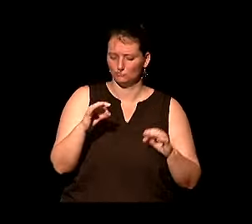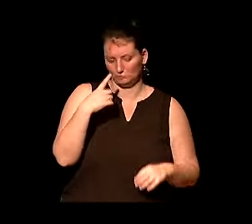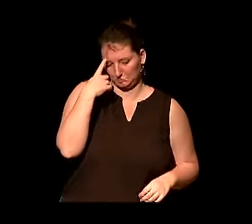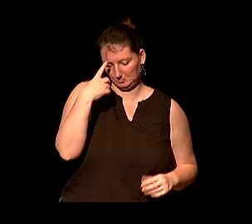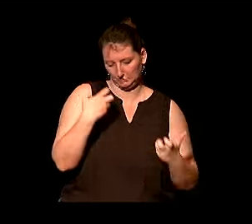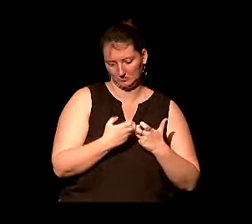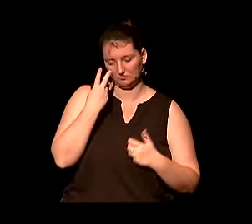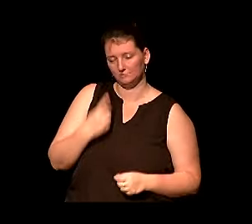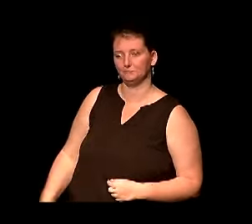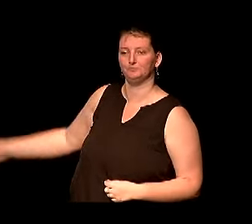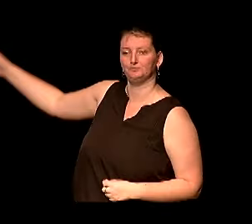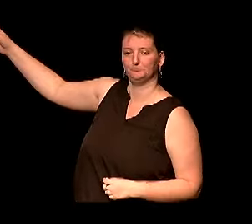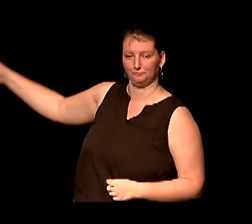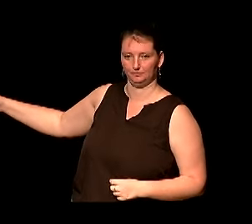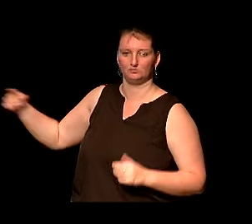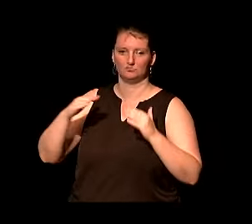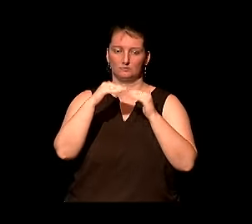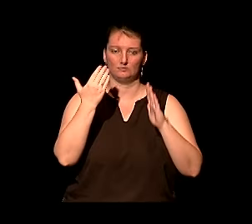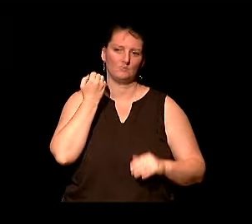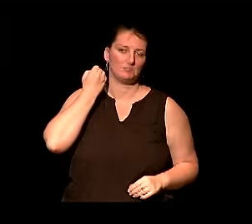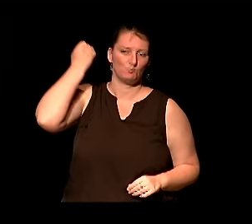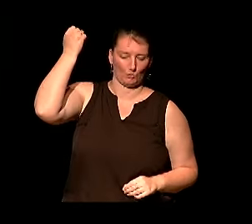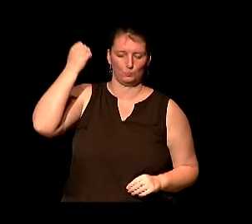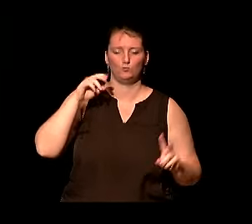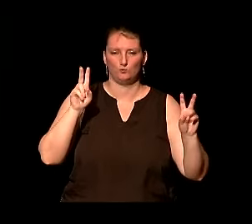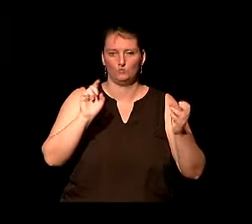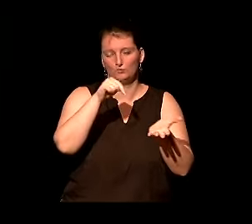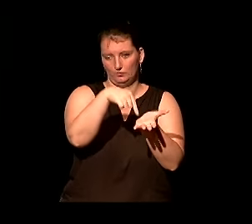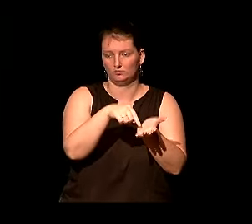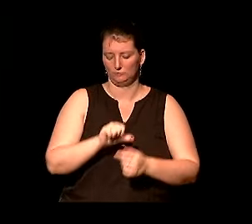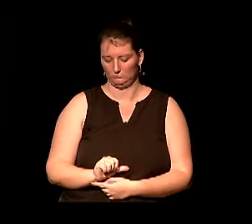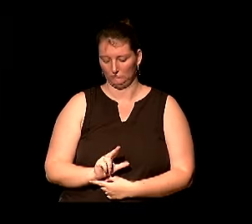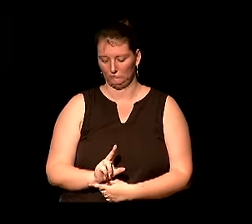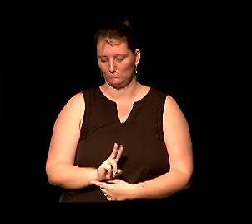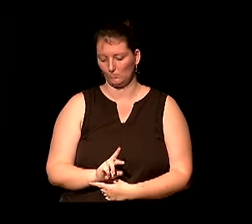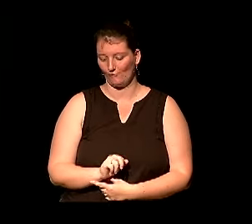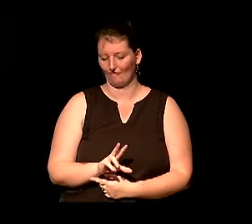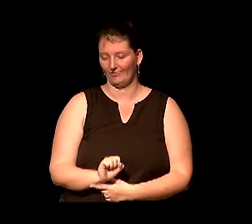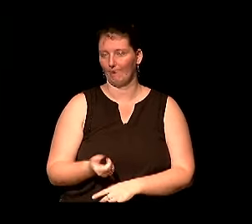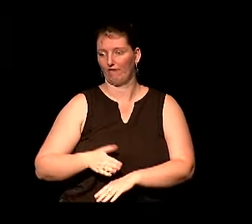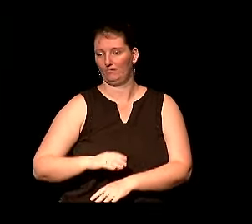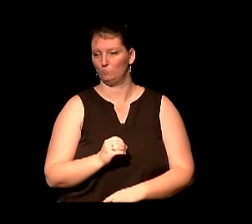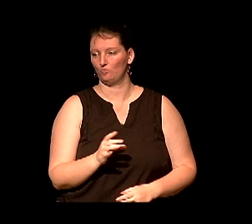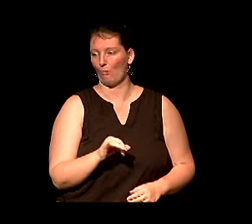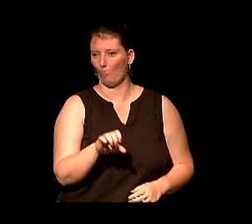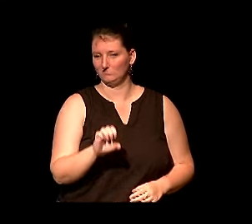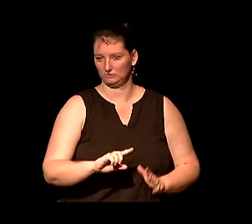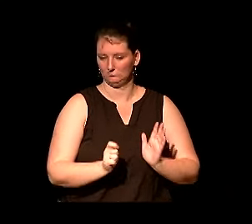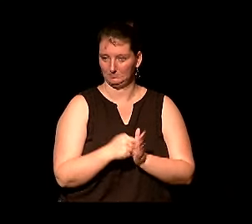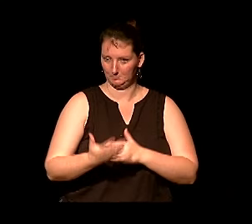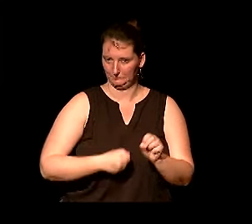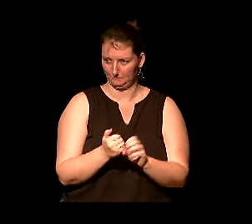exemple à La Maison du Pendu à Auvers-sur-Oise, donc, de 1873, qui